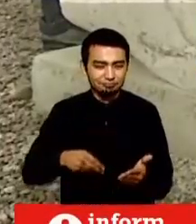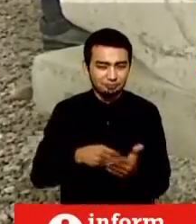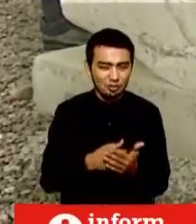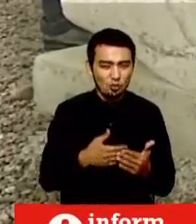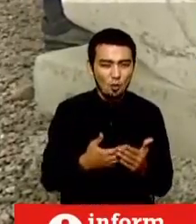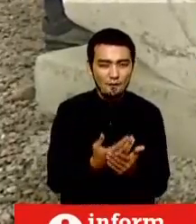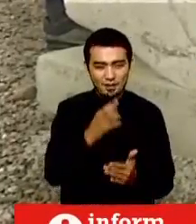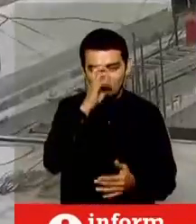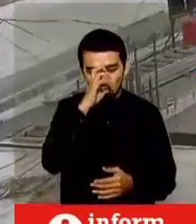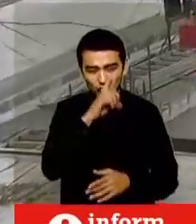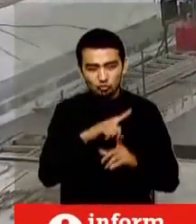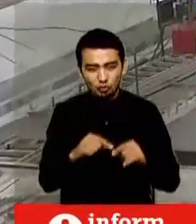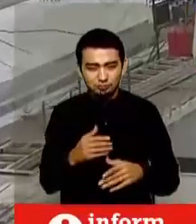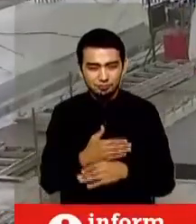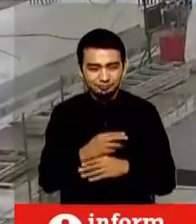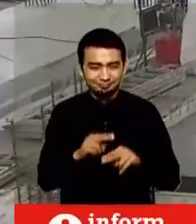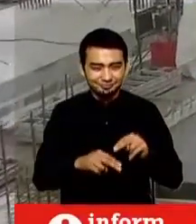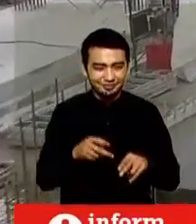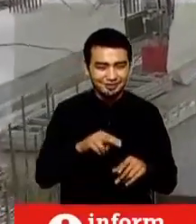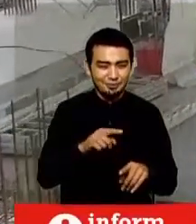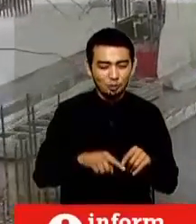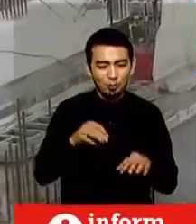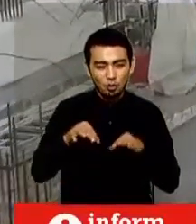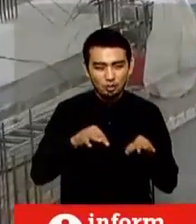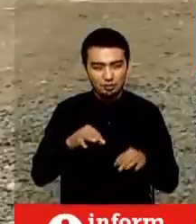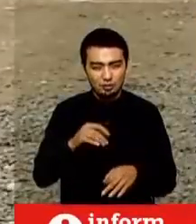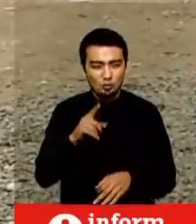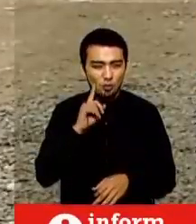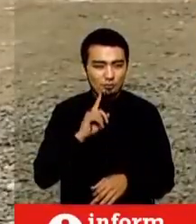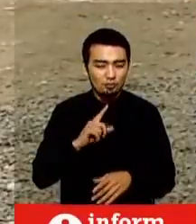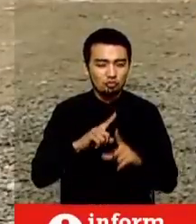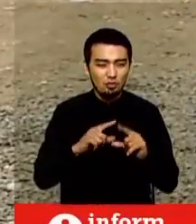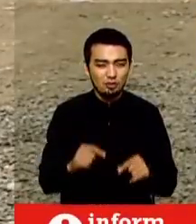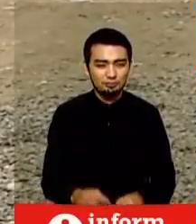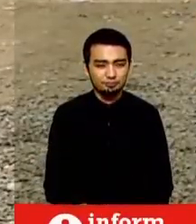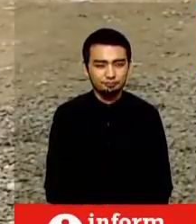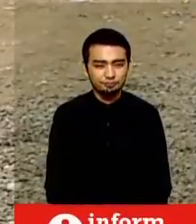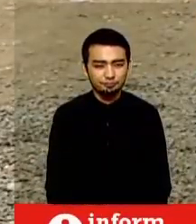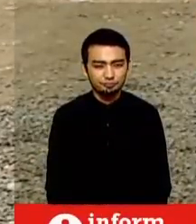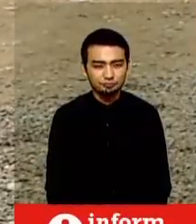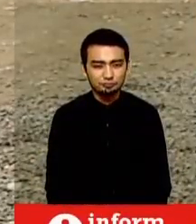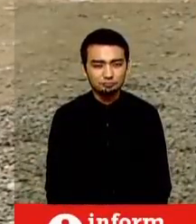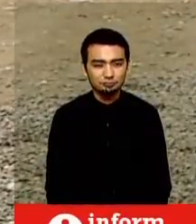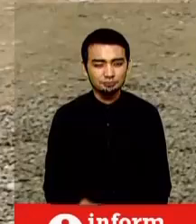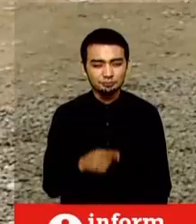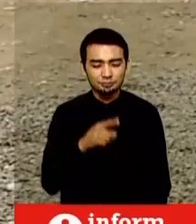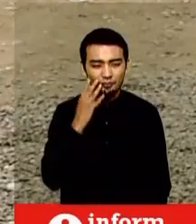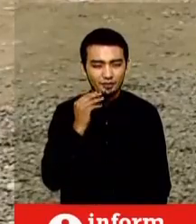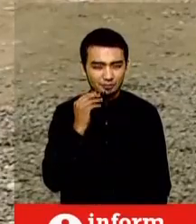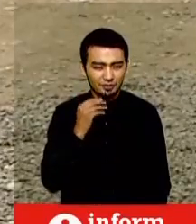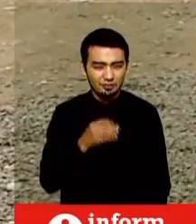новых государственных школ в рамках национального проекта «Комфортная школа». Город Исык тоже входит в Алматинскую агломерацию. Здесь есть